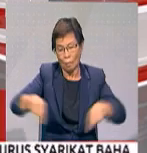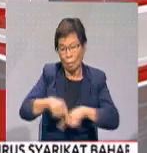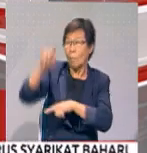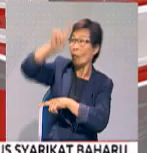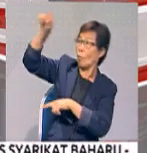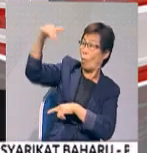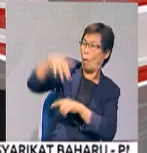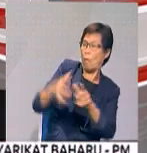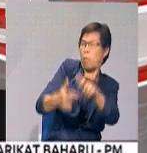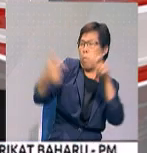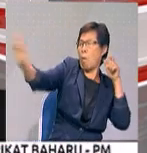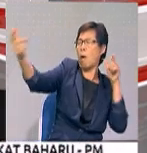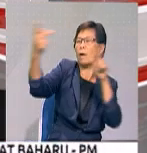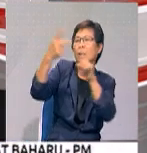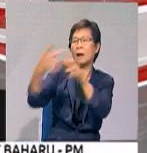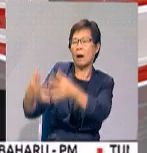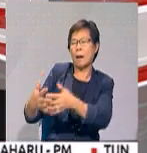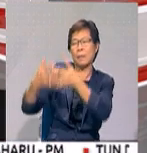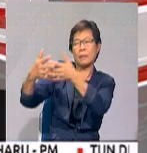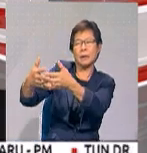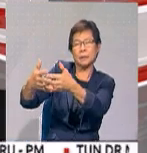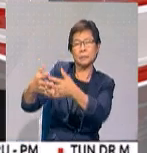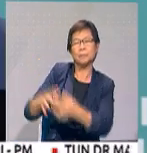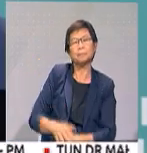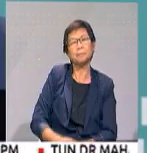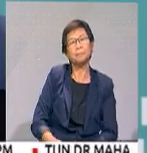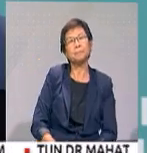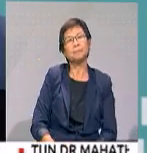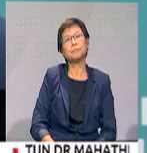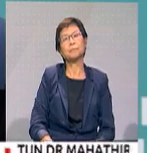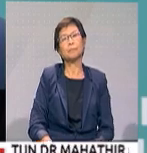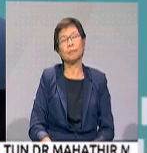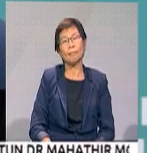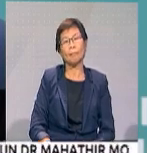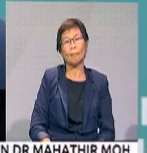solar terbesar ke Amerika Syarikat.